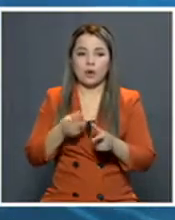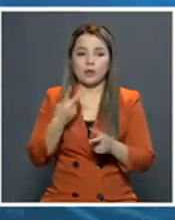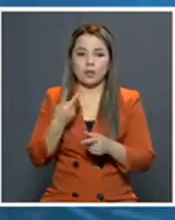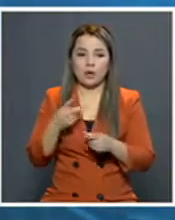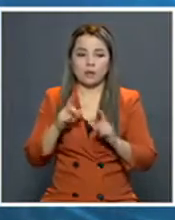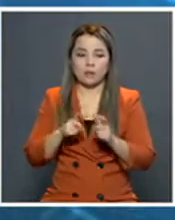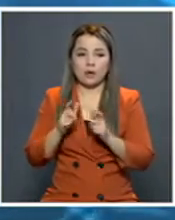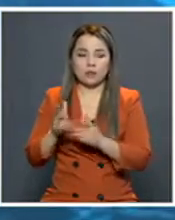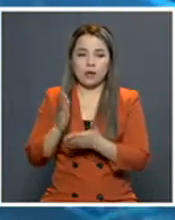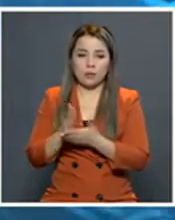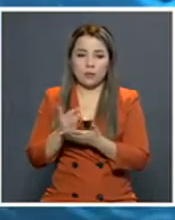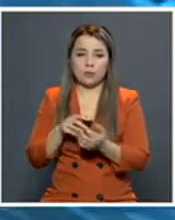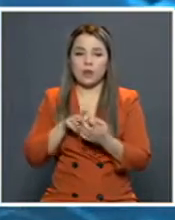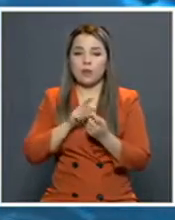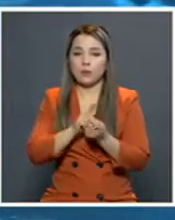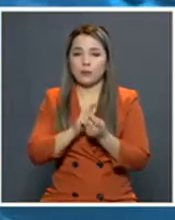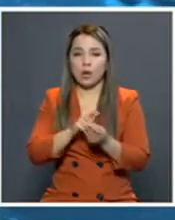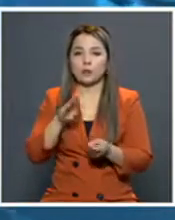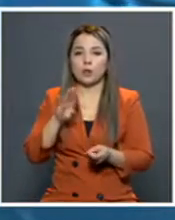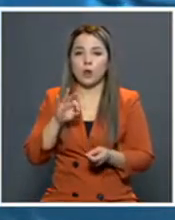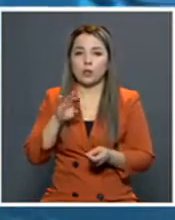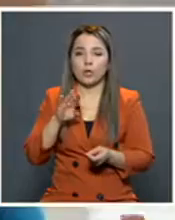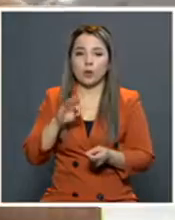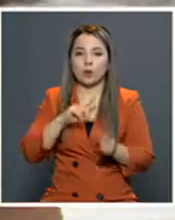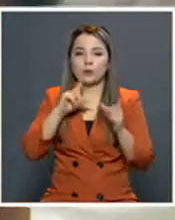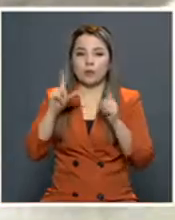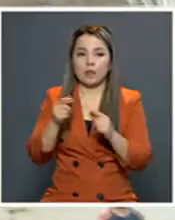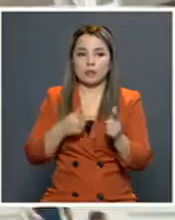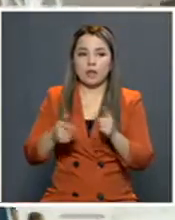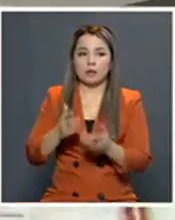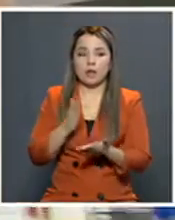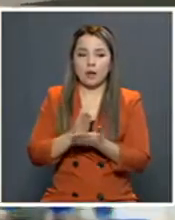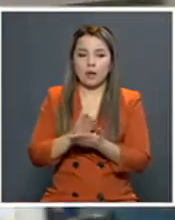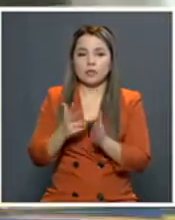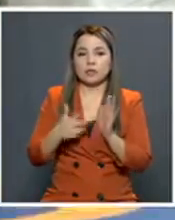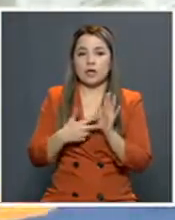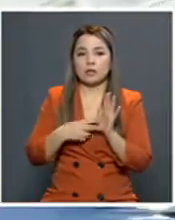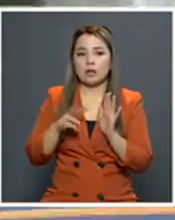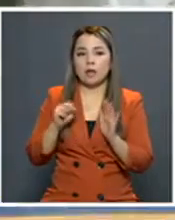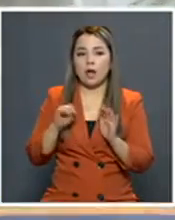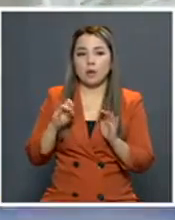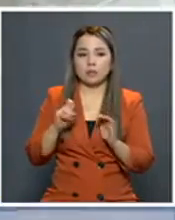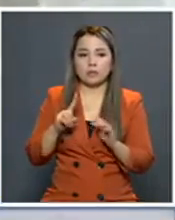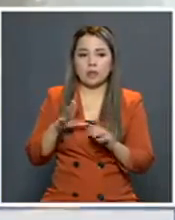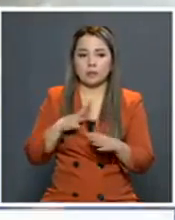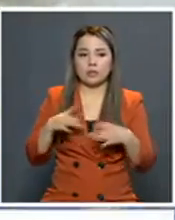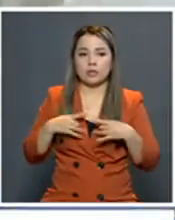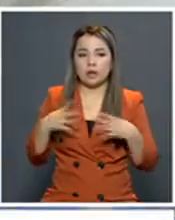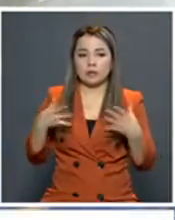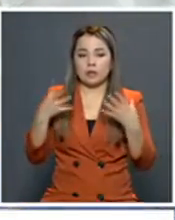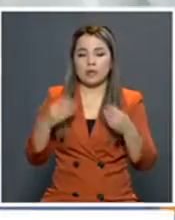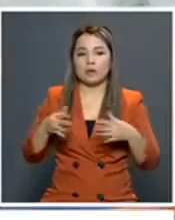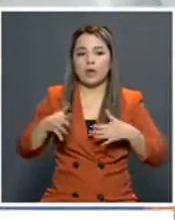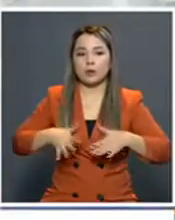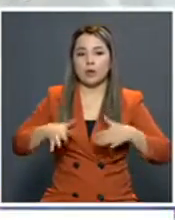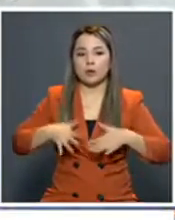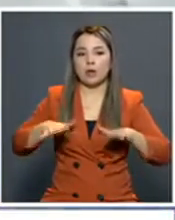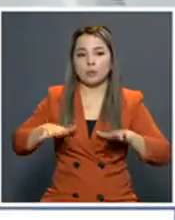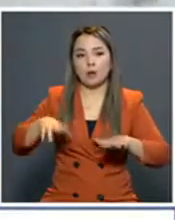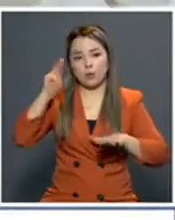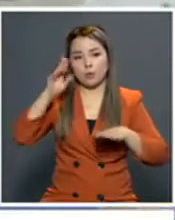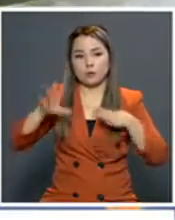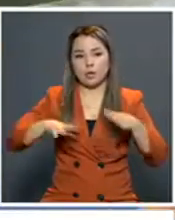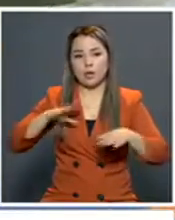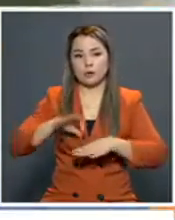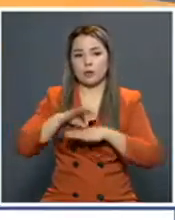балуандар жаттығуды күшейтіп, Токиоға дайындықты ширата түсті. 8 наурызға дейін ұлттық құрама спортшылары Грузия жерінде оқу жаттығу